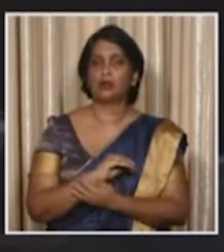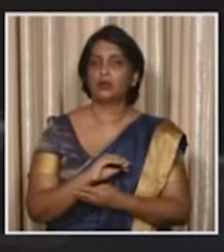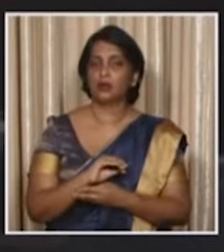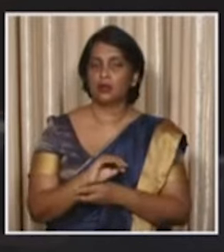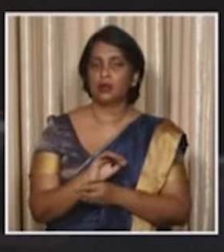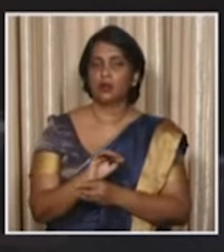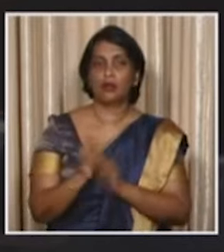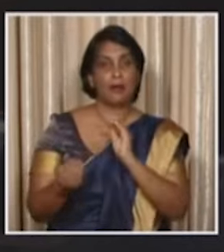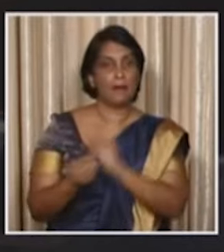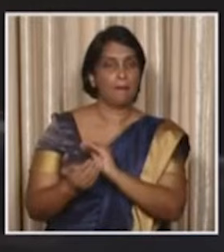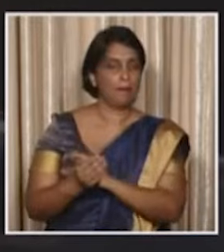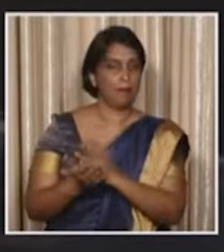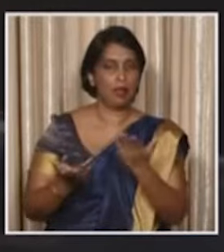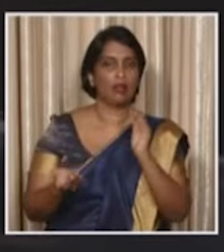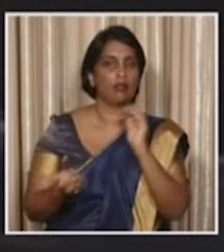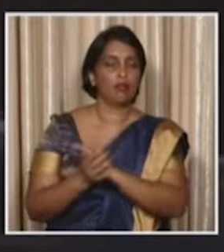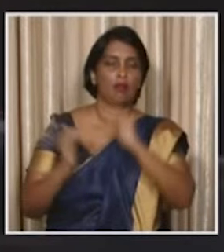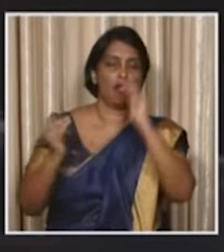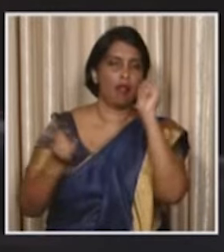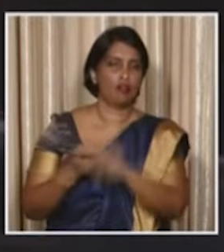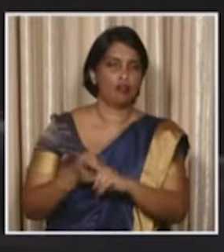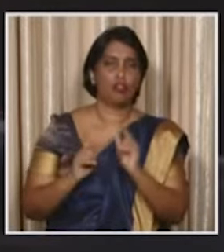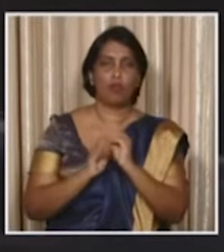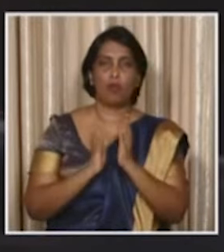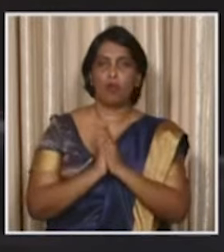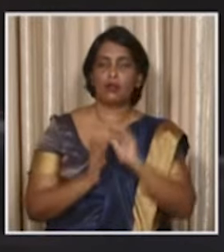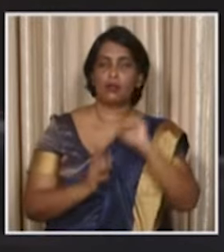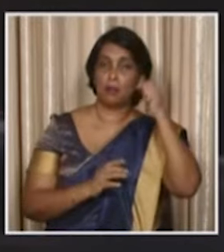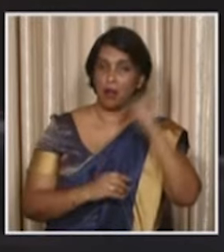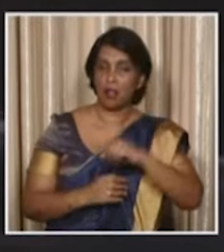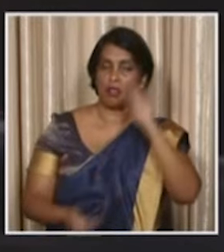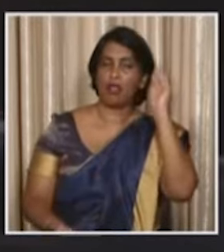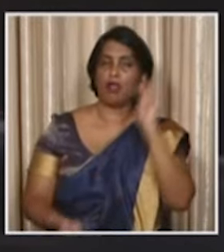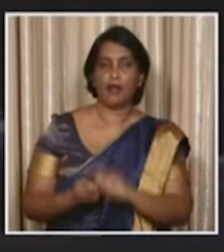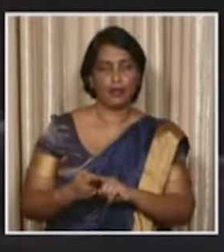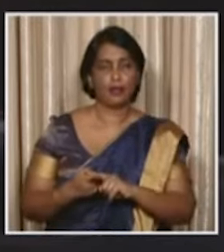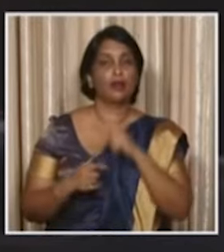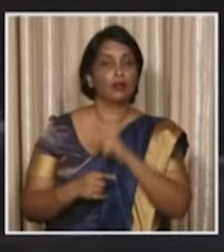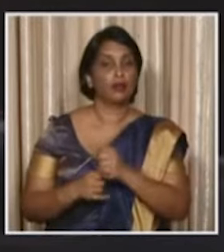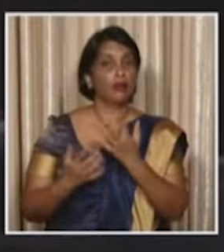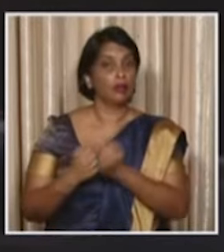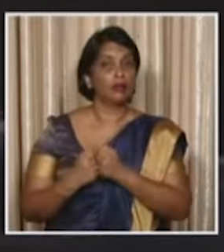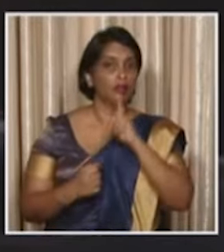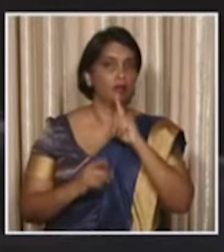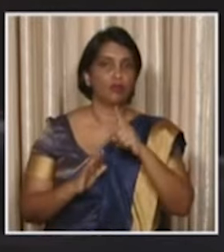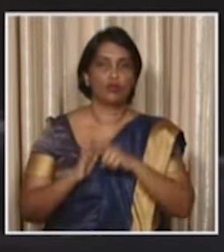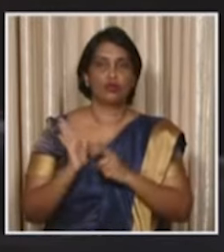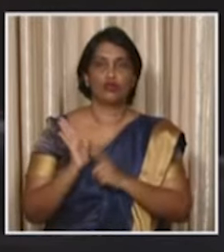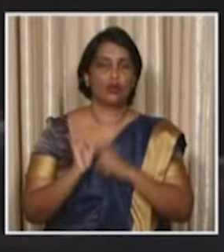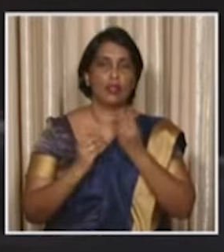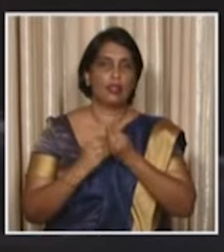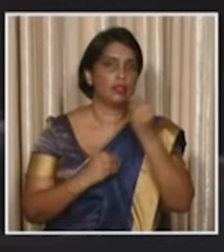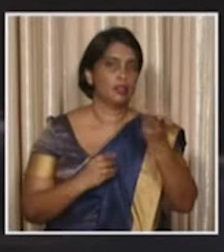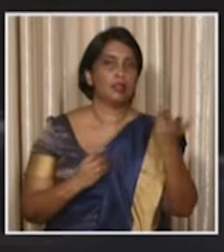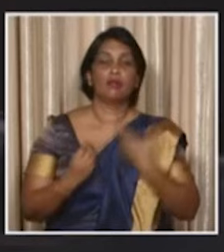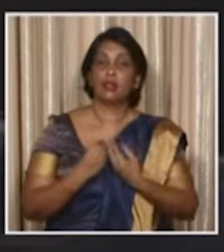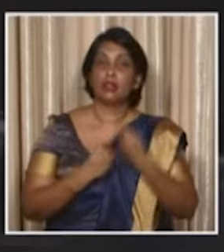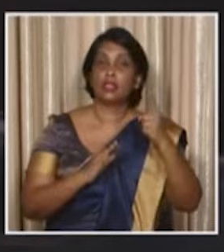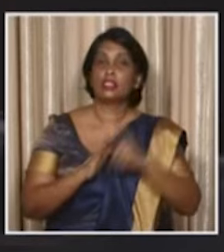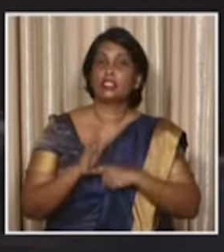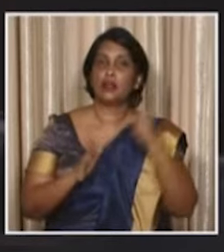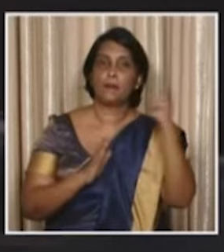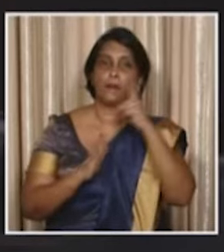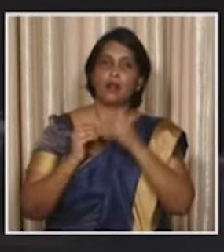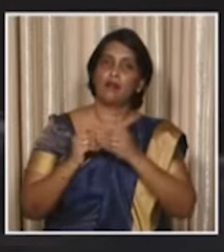එක තියාගත්තේ නැහැ. ස්ටොක් එක අඩු වුණා පාස්පෝර්ට් පොත් ප්‍රමාණය 50,000ට. හැබැයි ඒ ගත්ත කෙනා කිව්වා ජූලි 1 වෙනිදා දෙන්න බෑ, මට දෙන්න පුළුවන් ජනවාරි 1